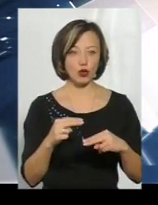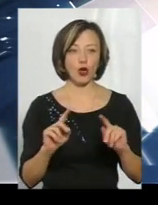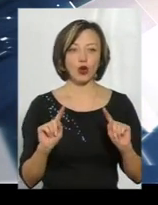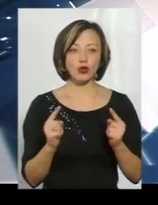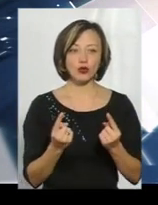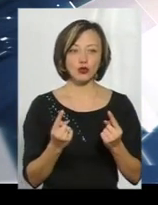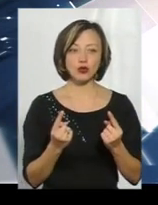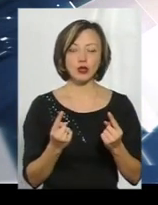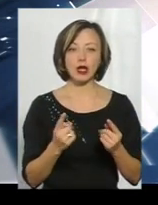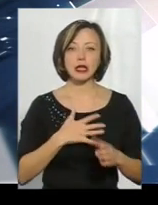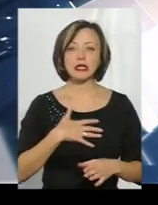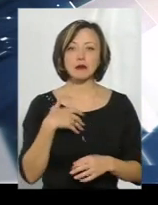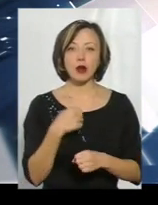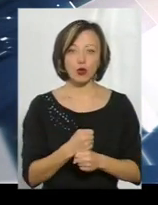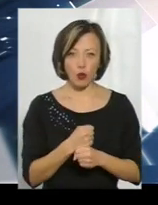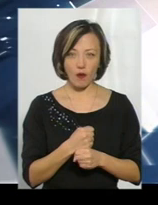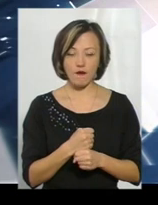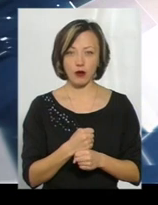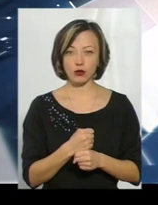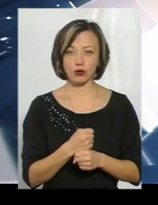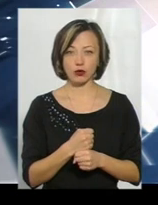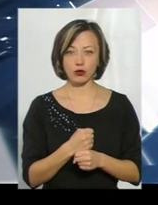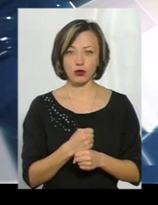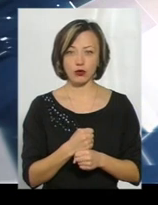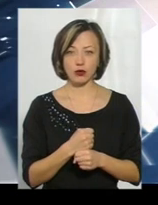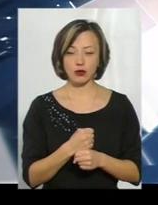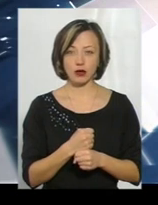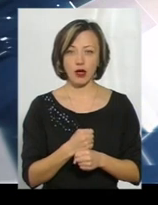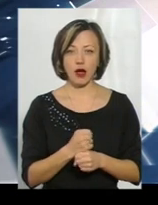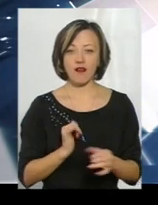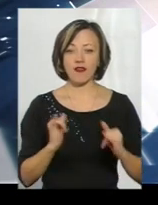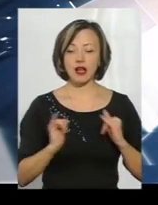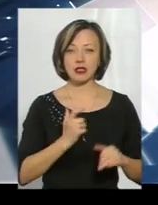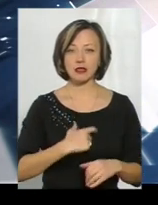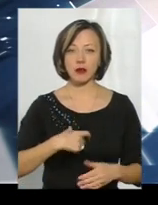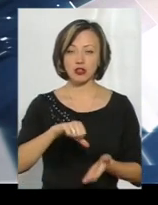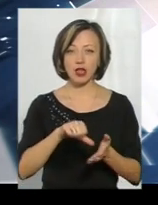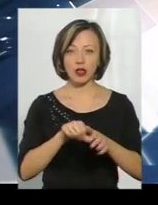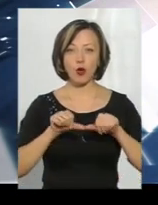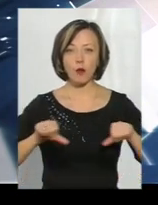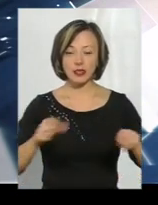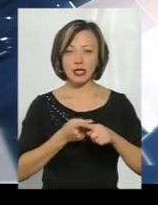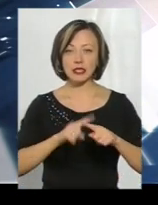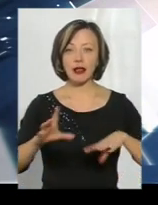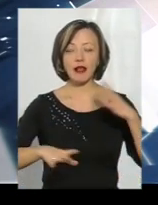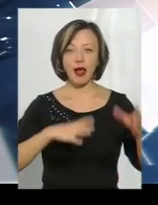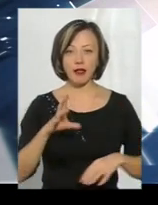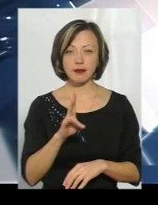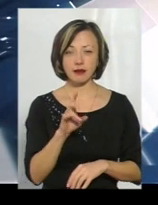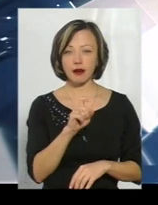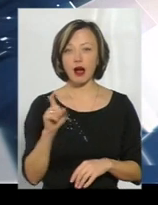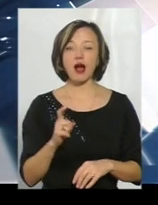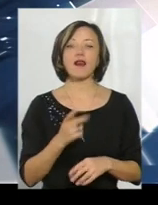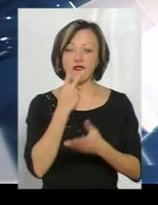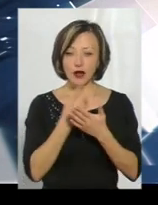дуже дисципліновано, значить, вели себе члени дільничих комісій на цих тренінгах. І видно було, що